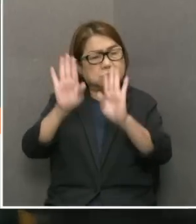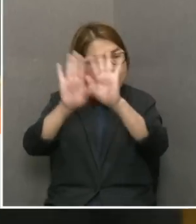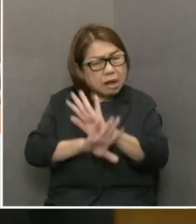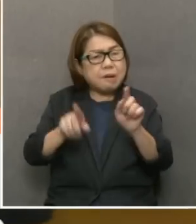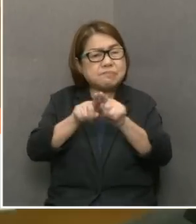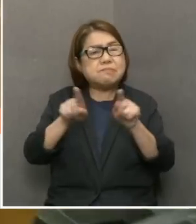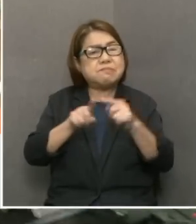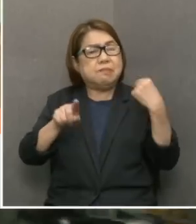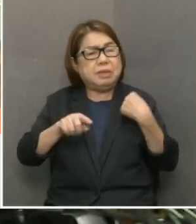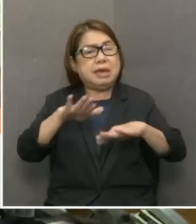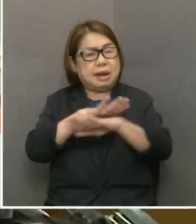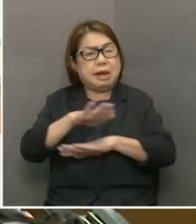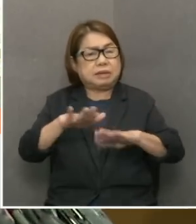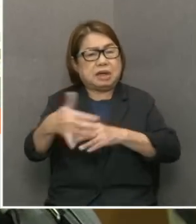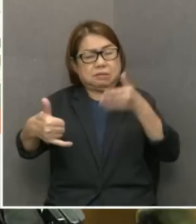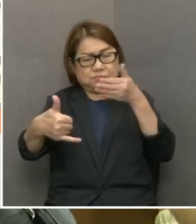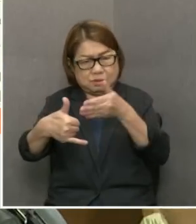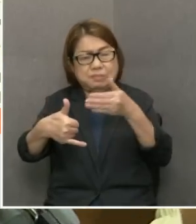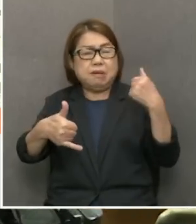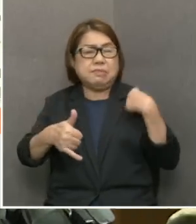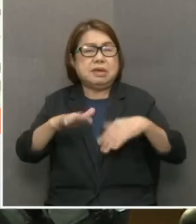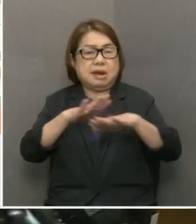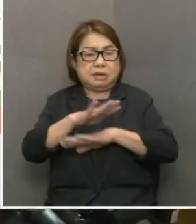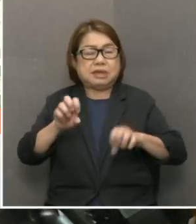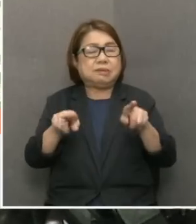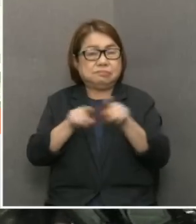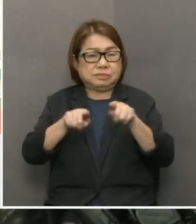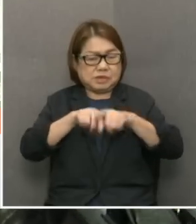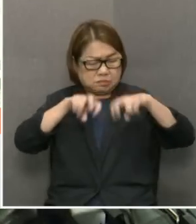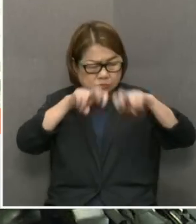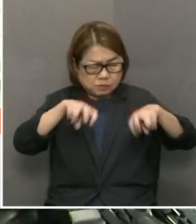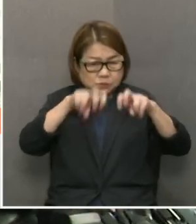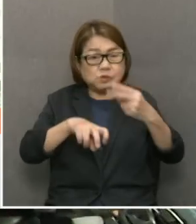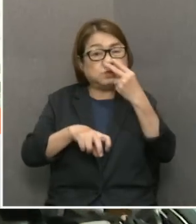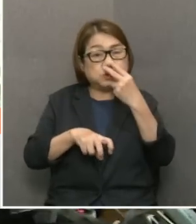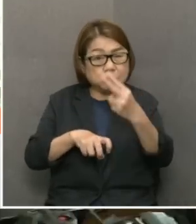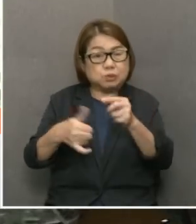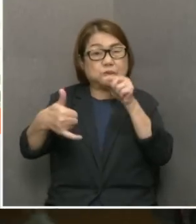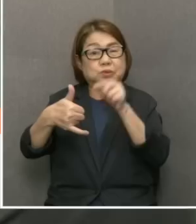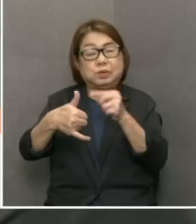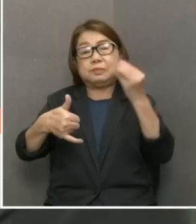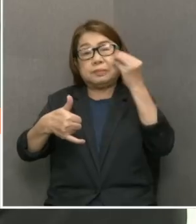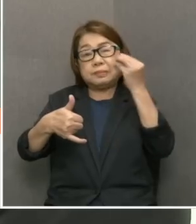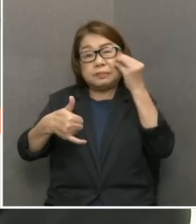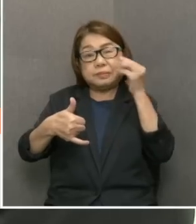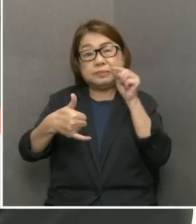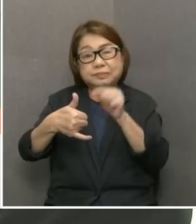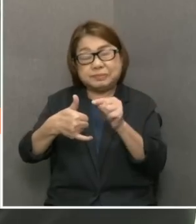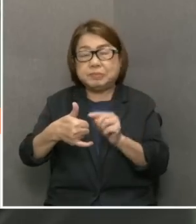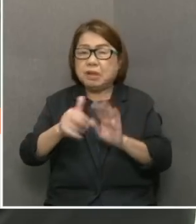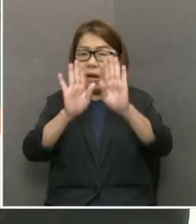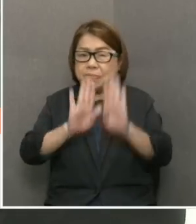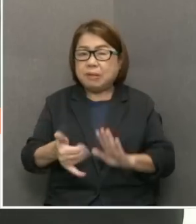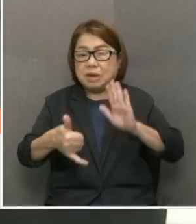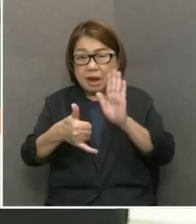พอสมควรมีข้อมูลเพียงพอที่จะสืบสวนไต่สวนต่อไปว่านายพิธาเป็นบุคคลมีลักษณะต้องห้าม